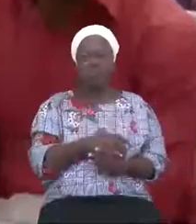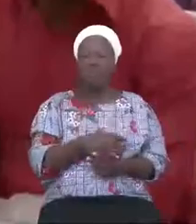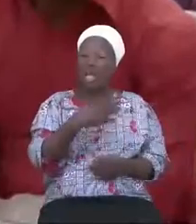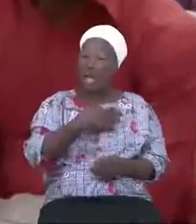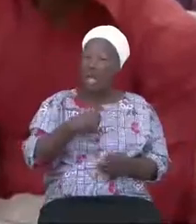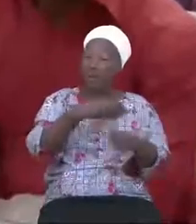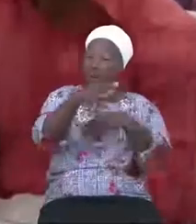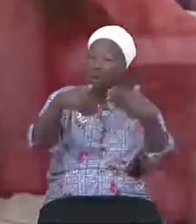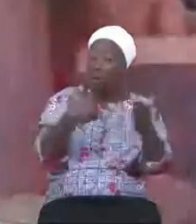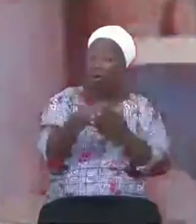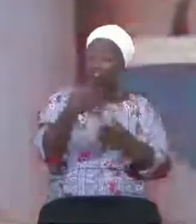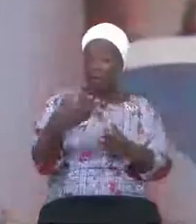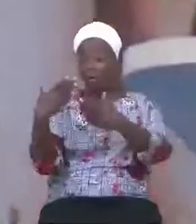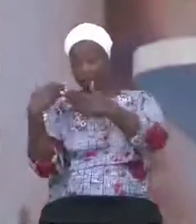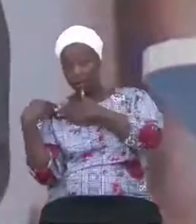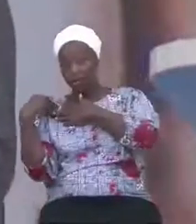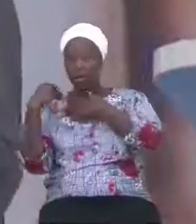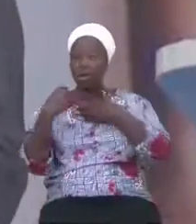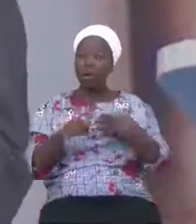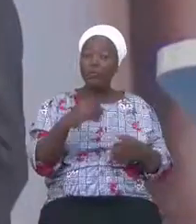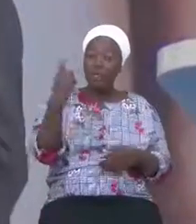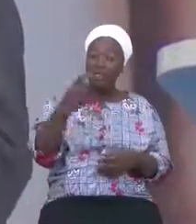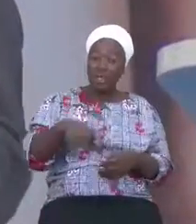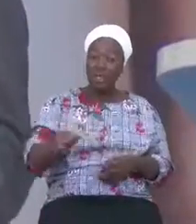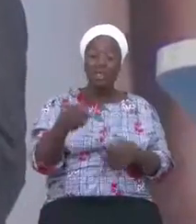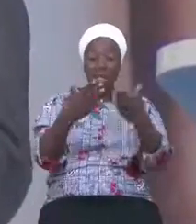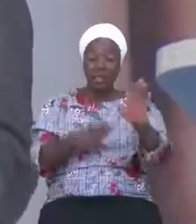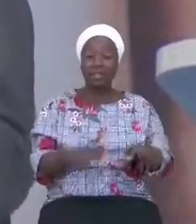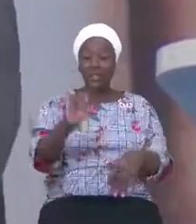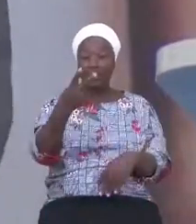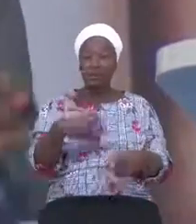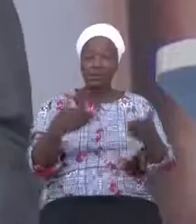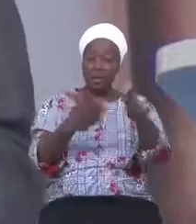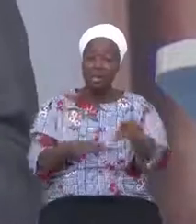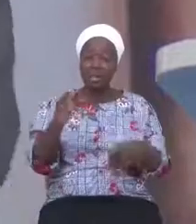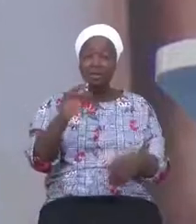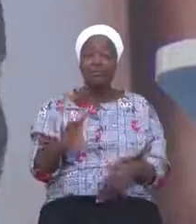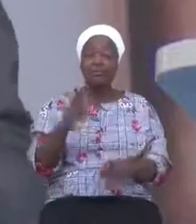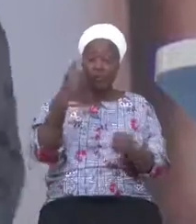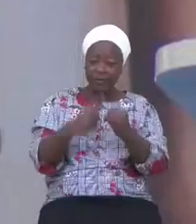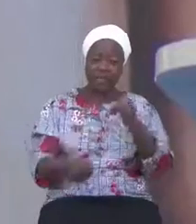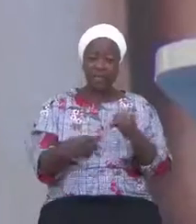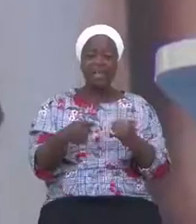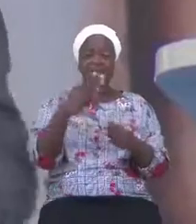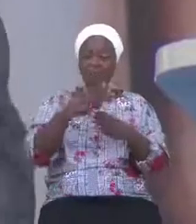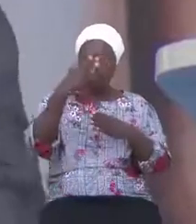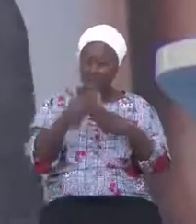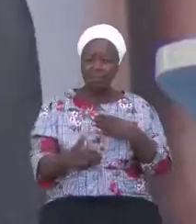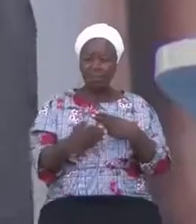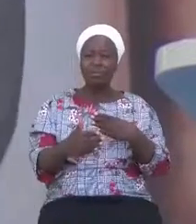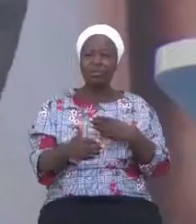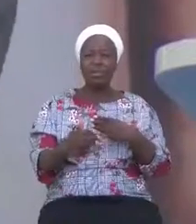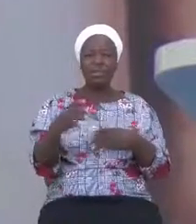Et tous les fardeaux de la mort éternelle, la seconde mort, totale,